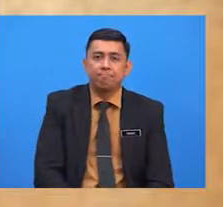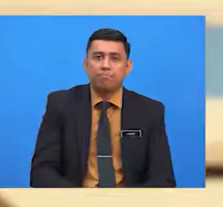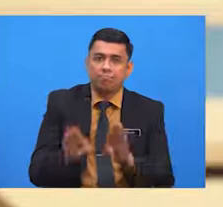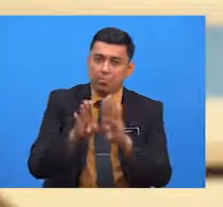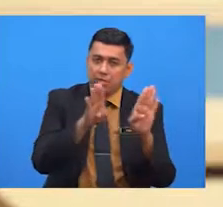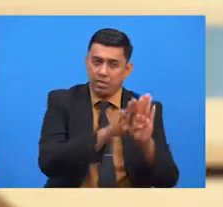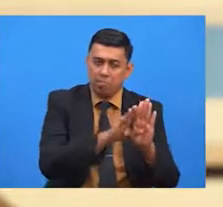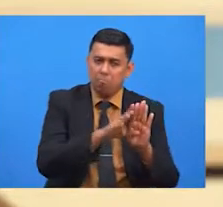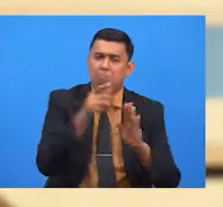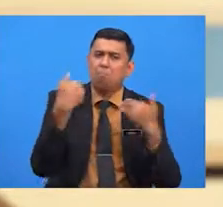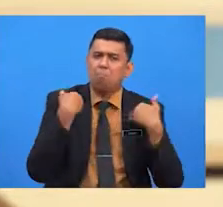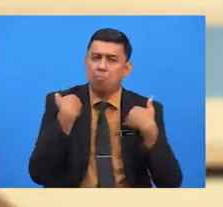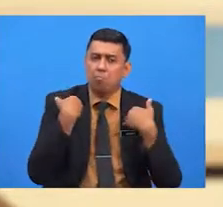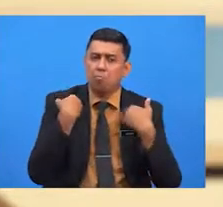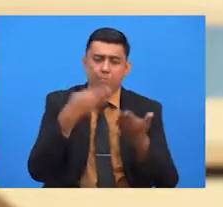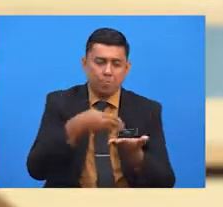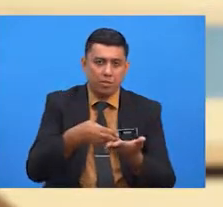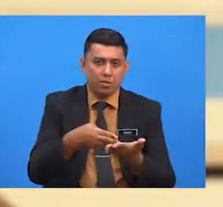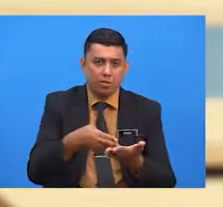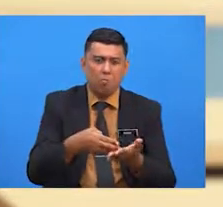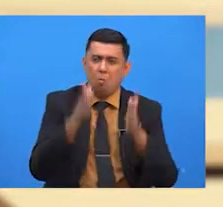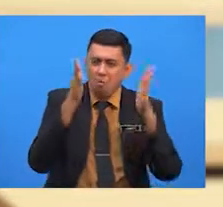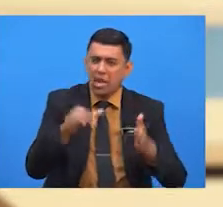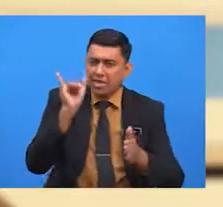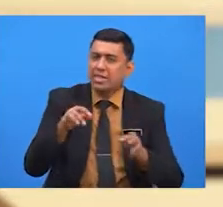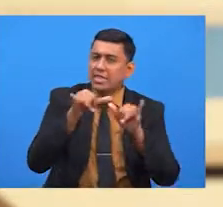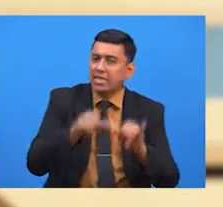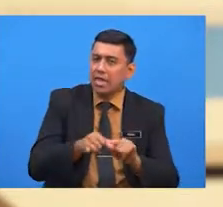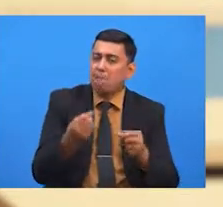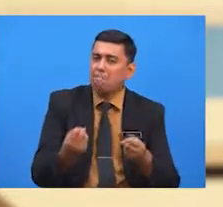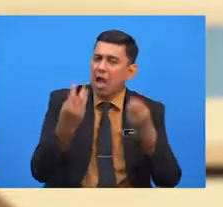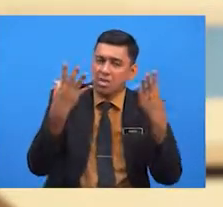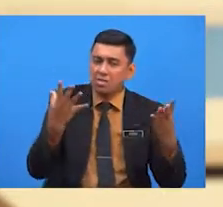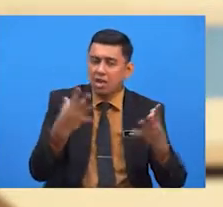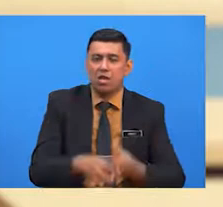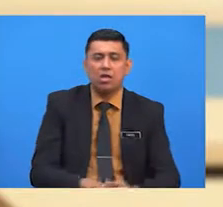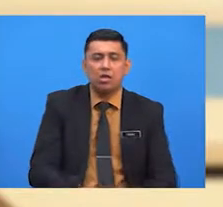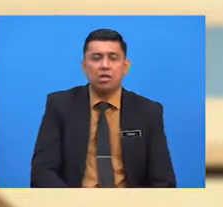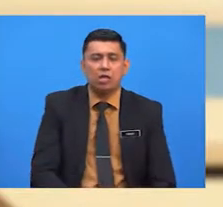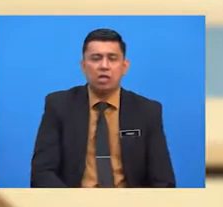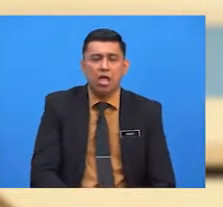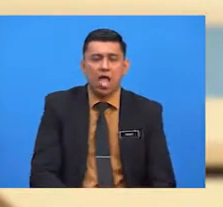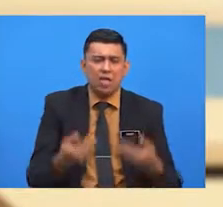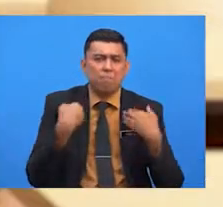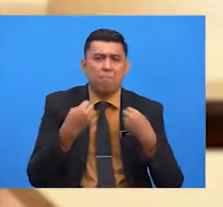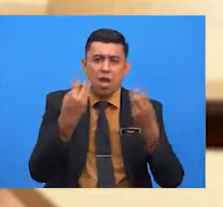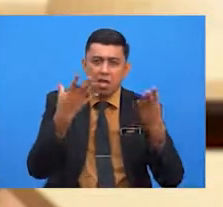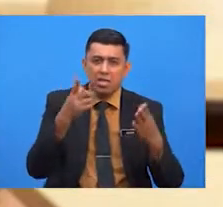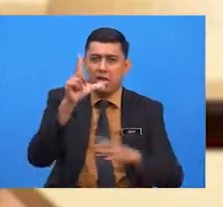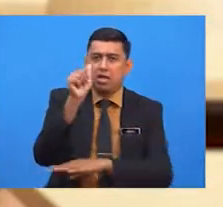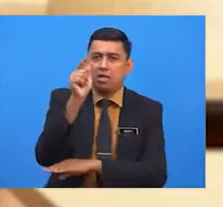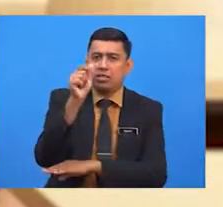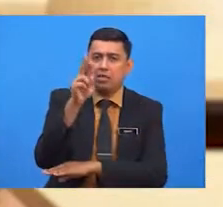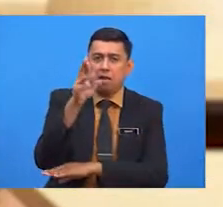Bandar mempunyai bilangan penduduk yang ramai dan mempunyai pelbagai latar belakang.